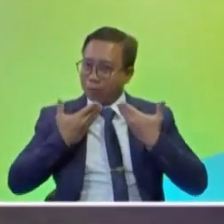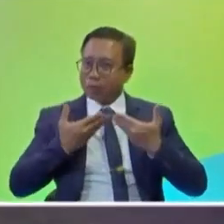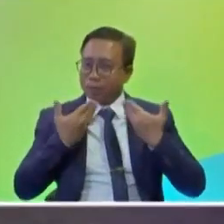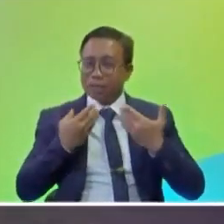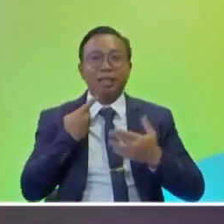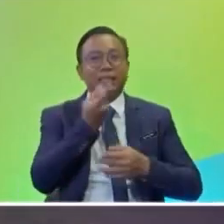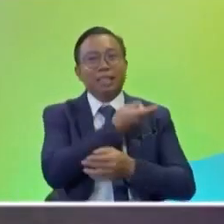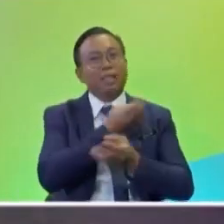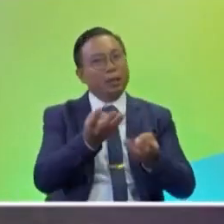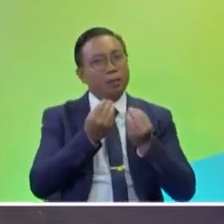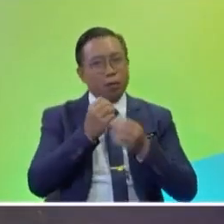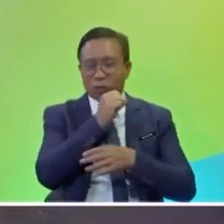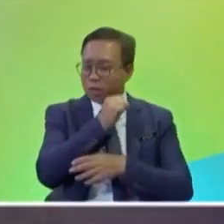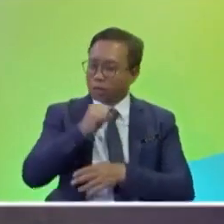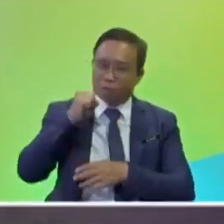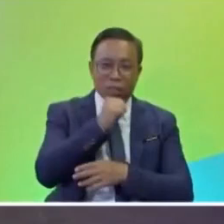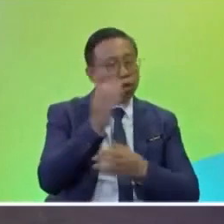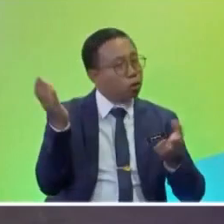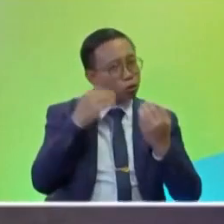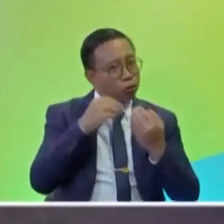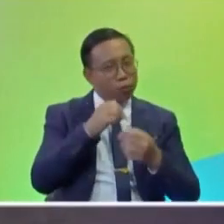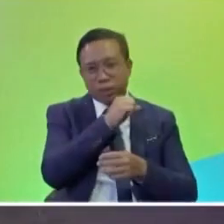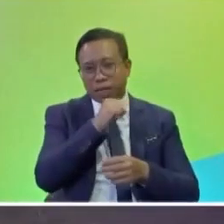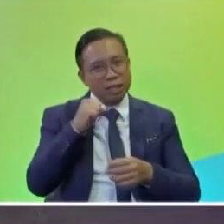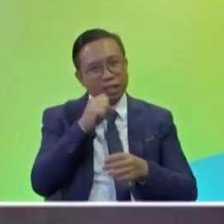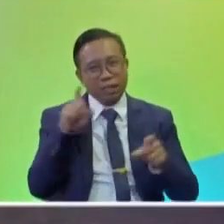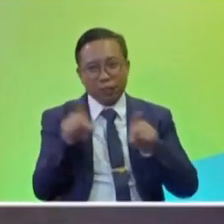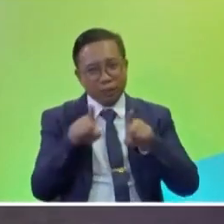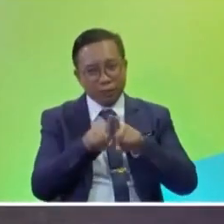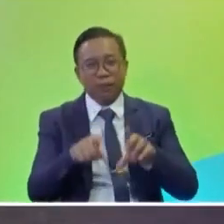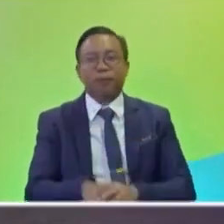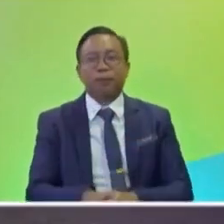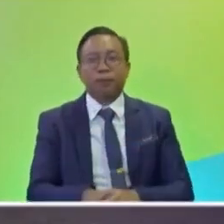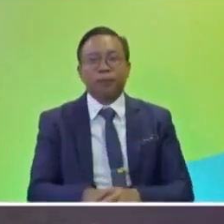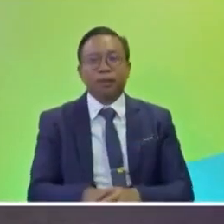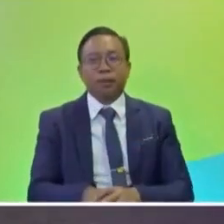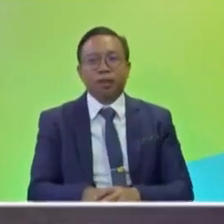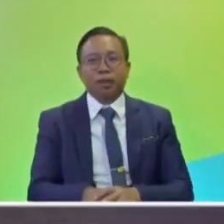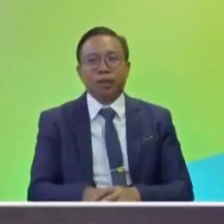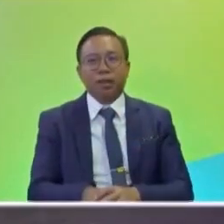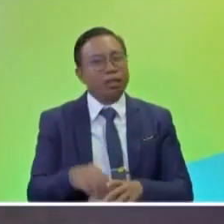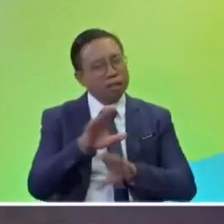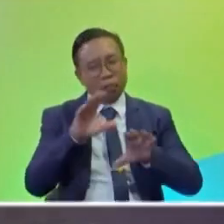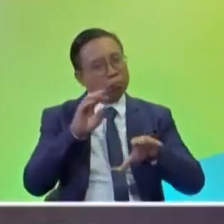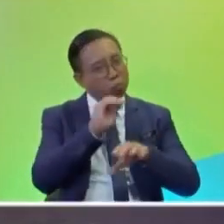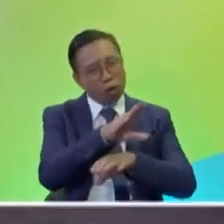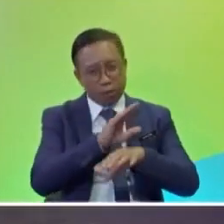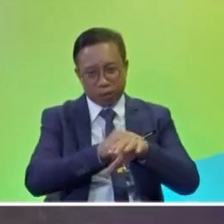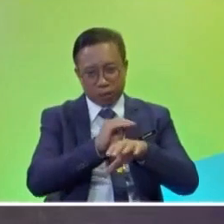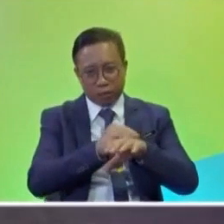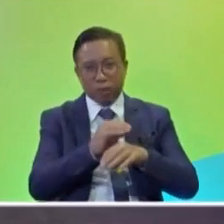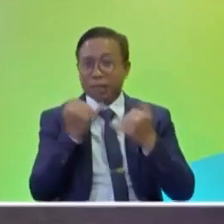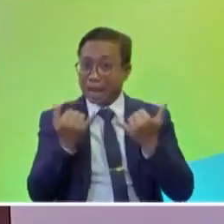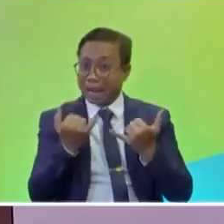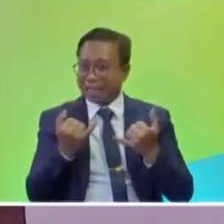nak nyanyi. Jom nyanyi sama-sama dengan cikgu, dengan Abang Din. Okey, baik. Kita jangan buang masa lah. Okey. Kita